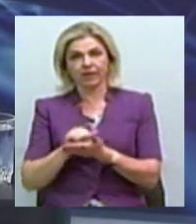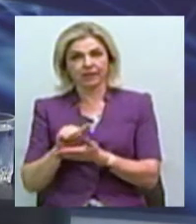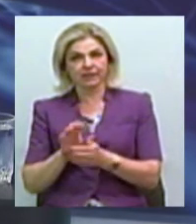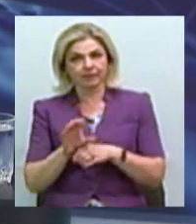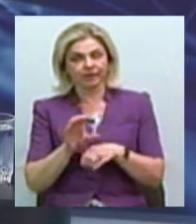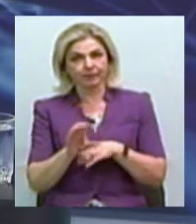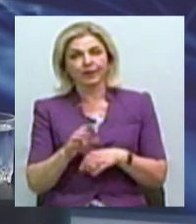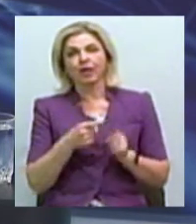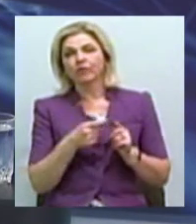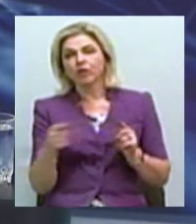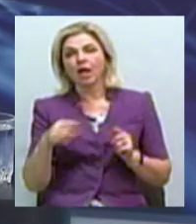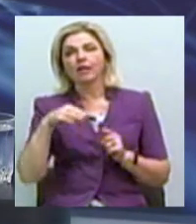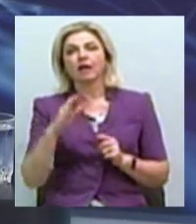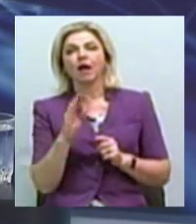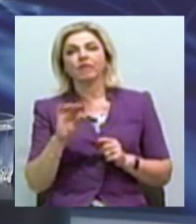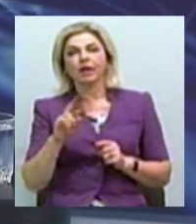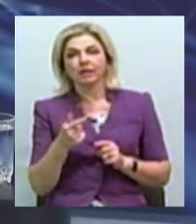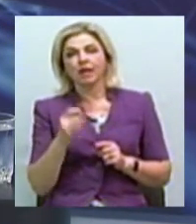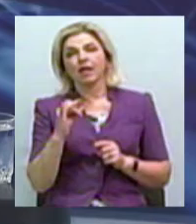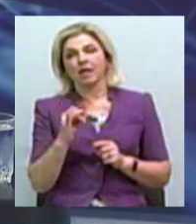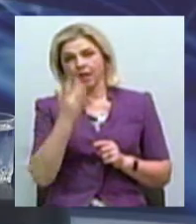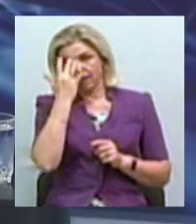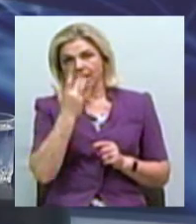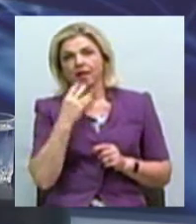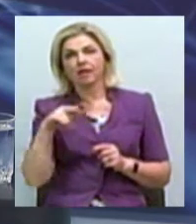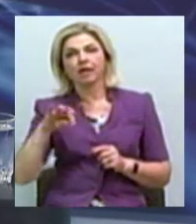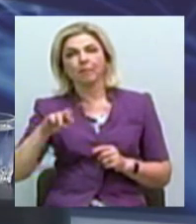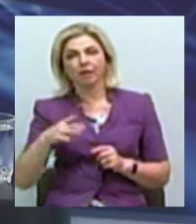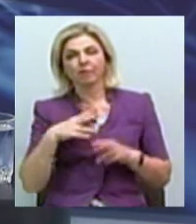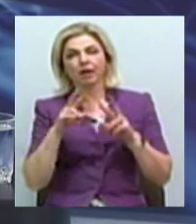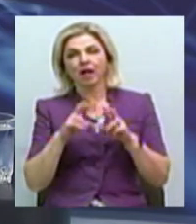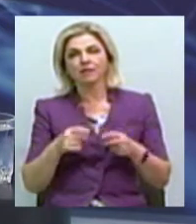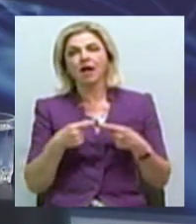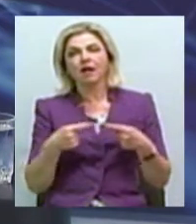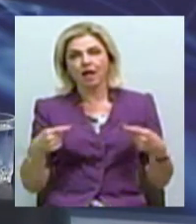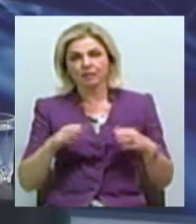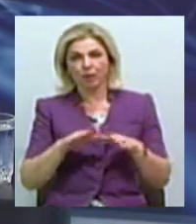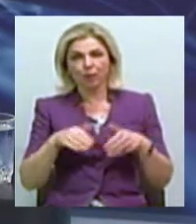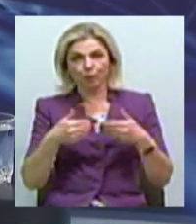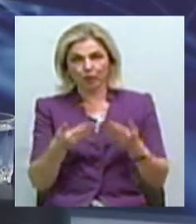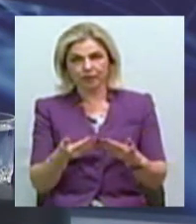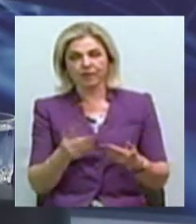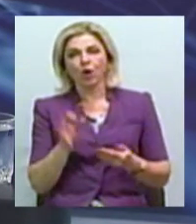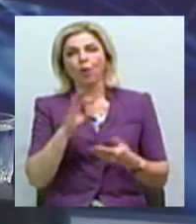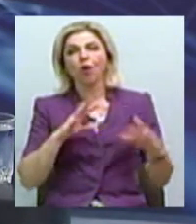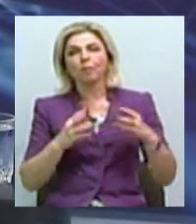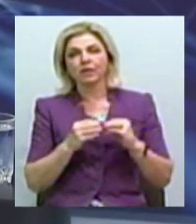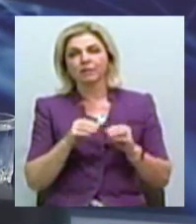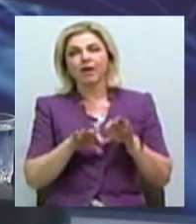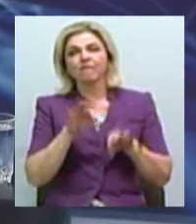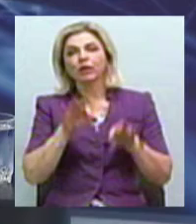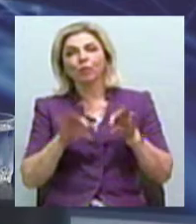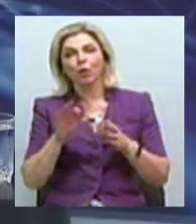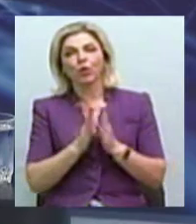Протягом травня-липня експертна група розглянула подані пропозиції. Про підсумки відбору книг